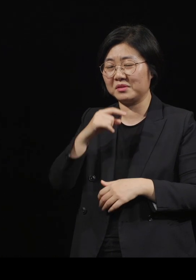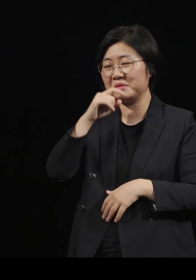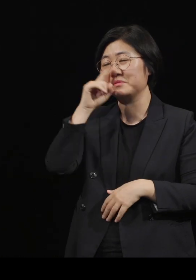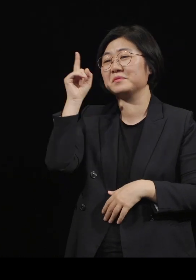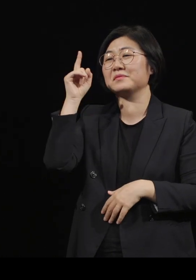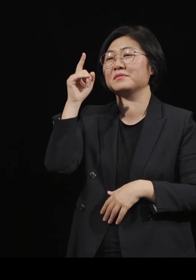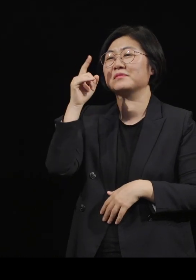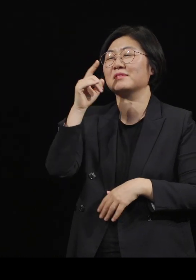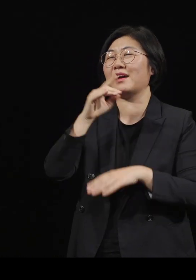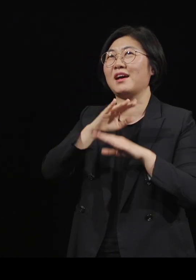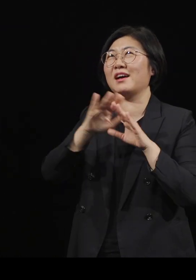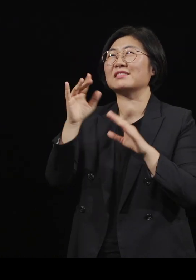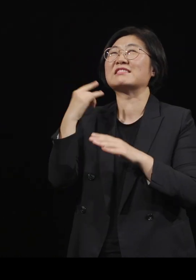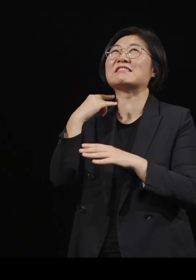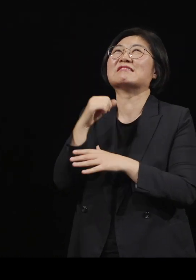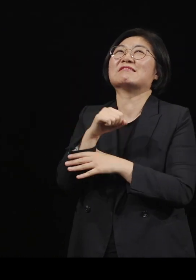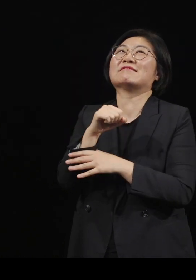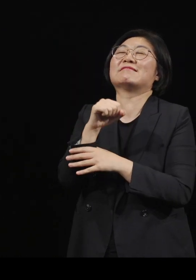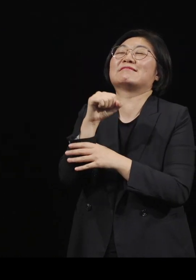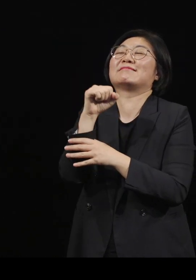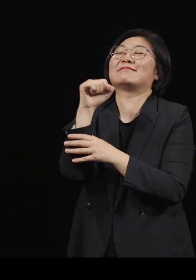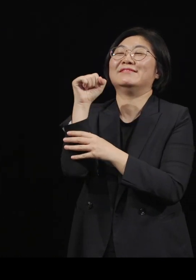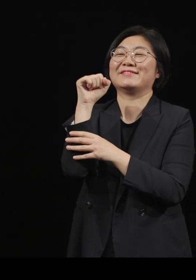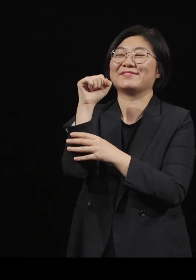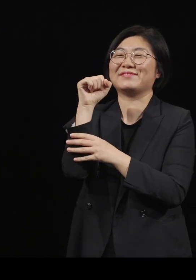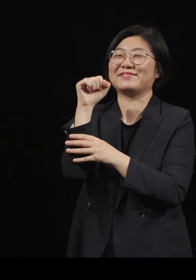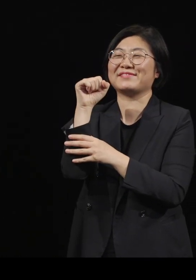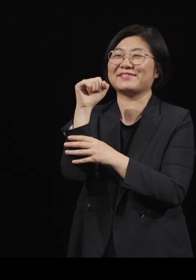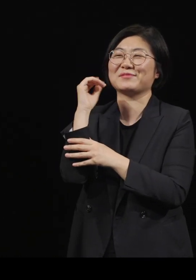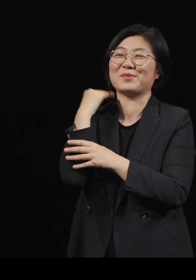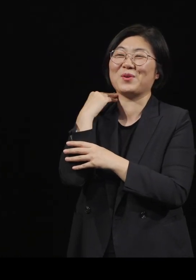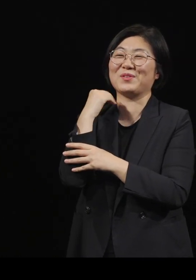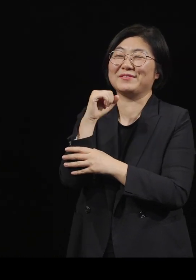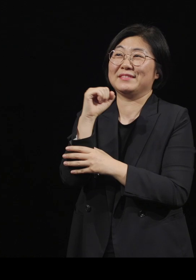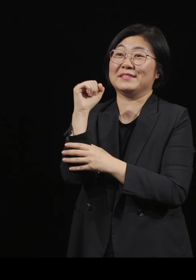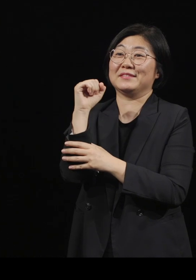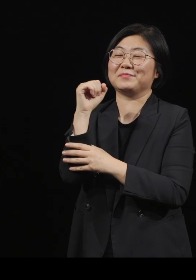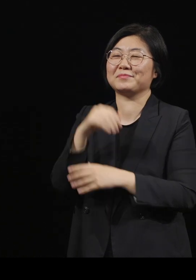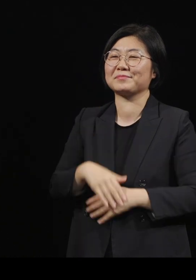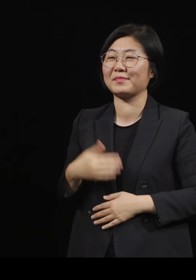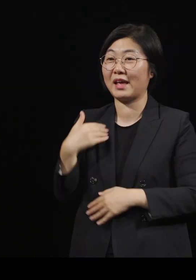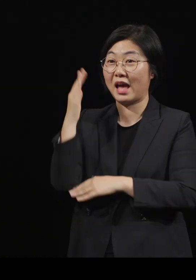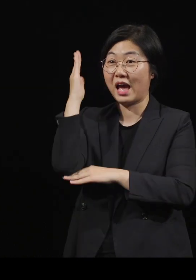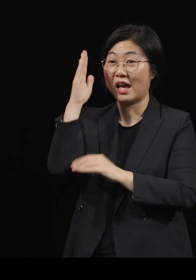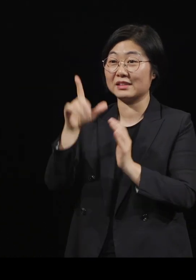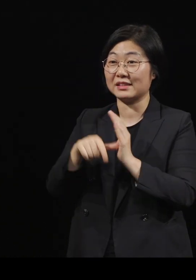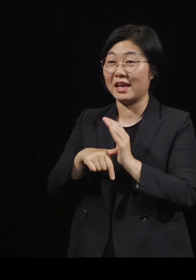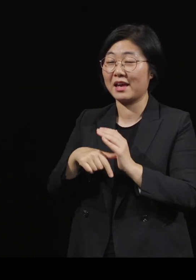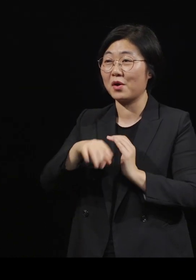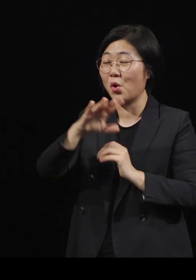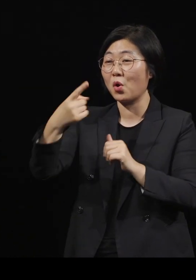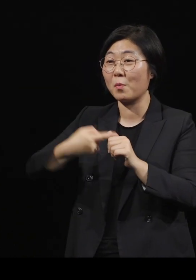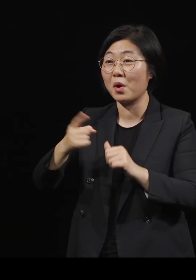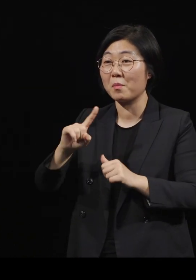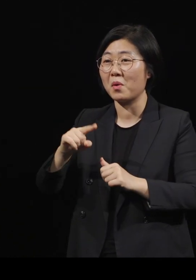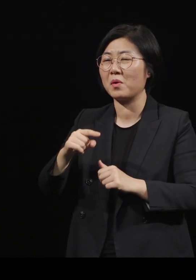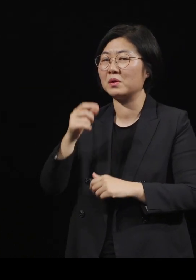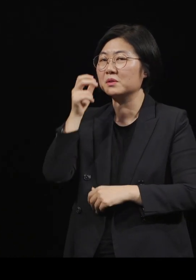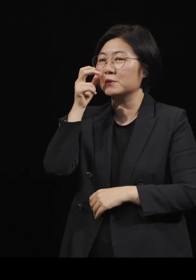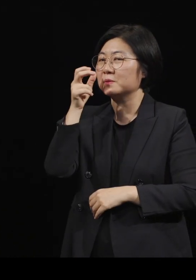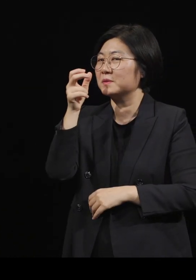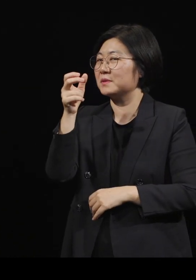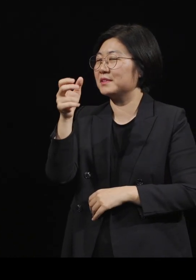경우에는 도도함이 하늘을 찌를 정도로 목이 고다요. 강의할 때